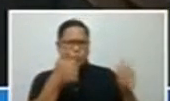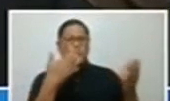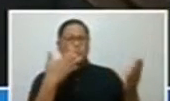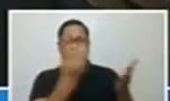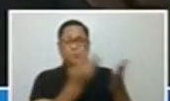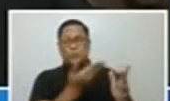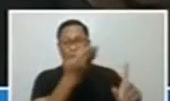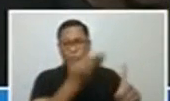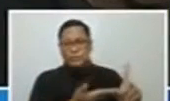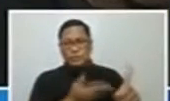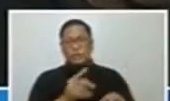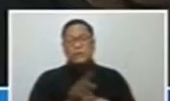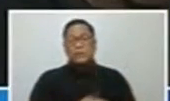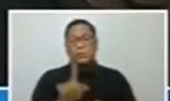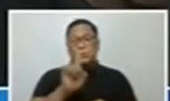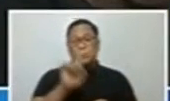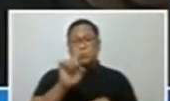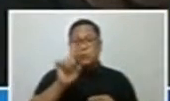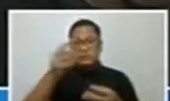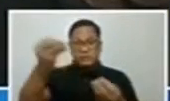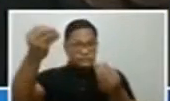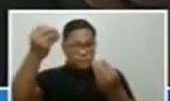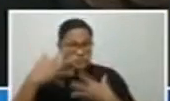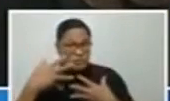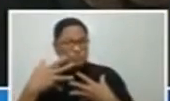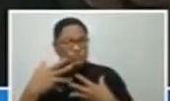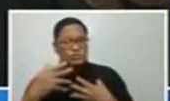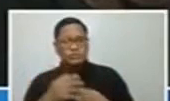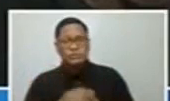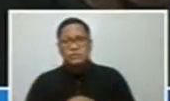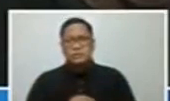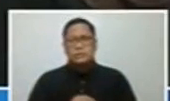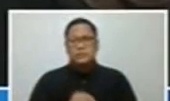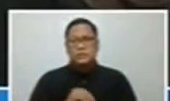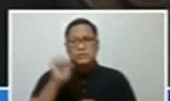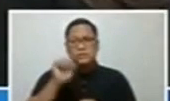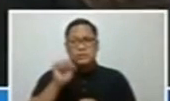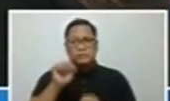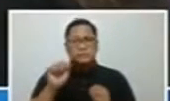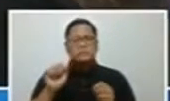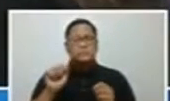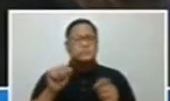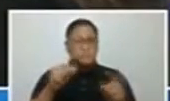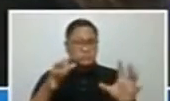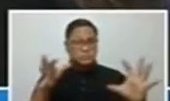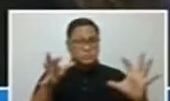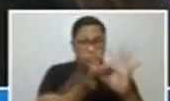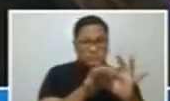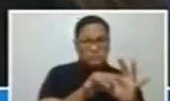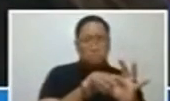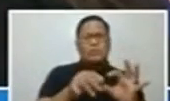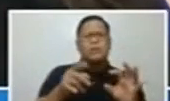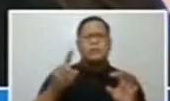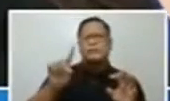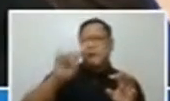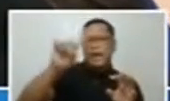po, kumusta na yung kanilang kalagayan at paano po yung naging pagtanggap ng Palawan province sa kanila?